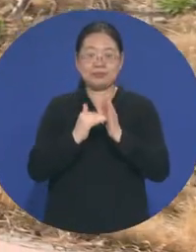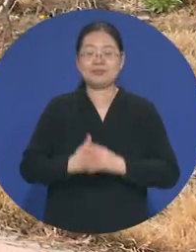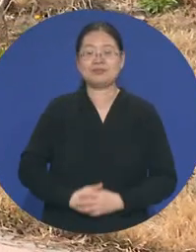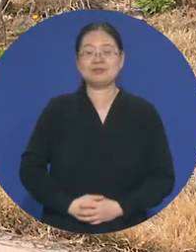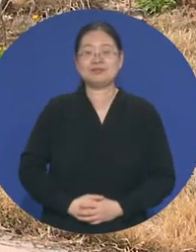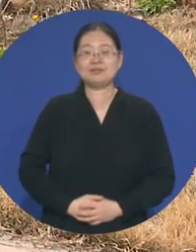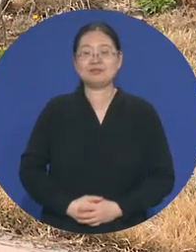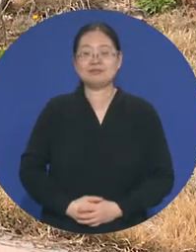조성했습니다